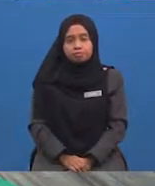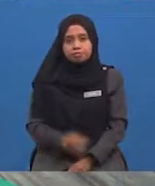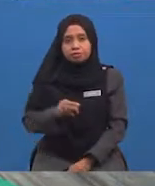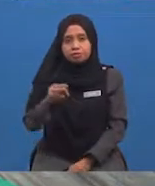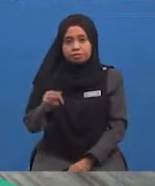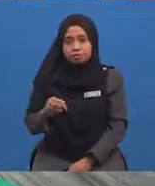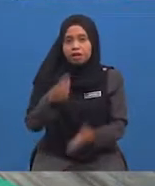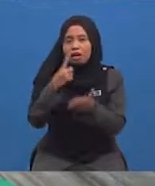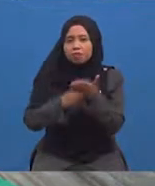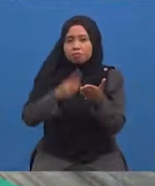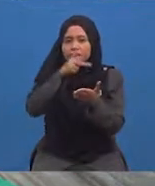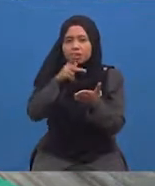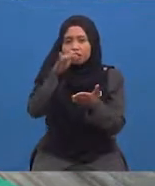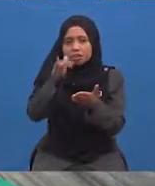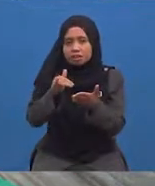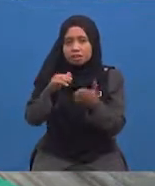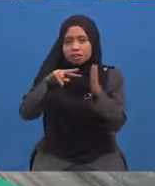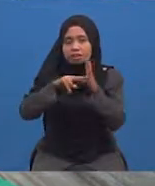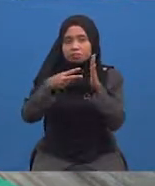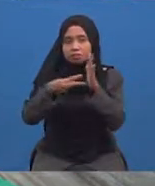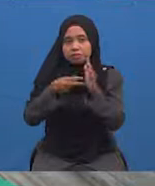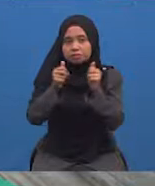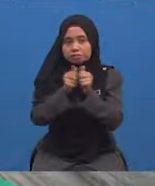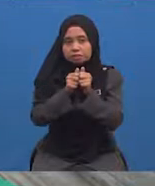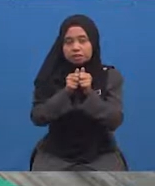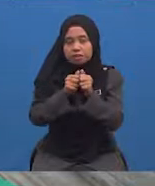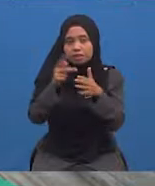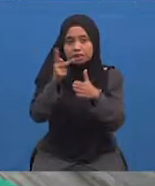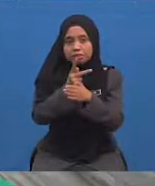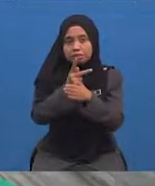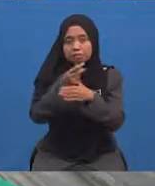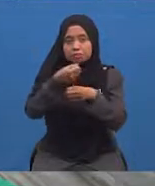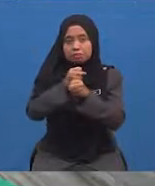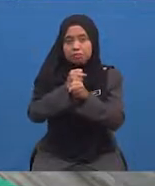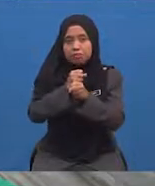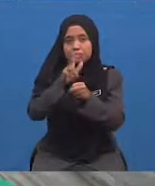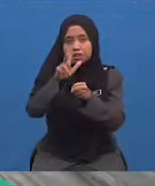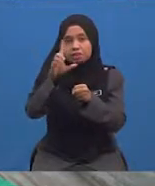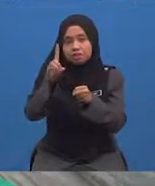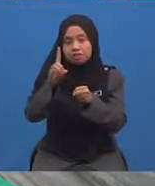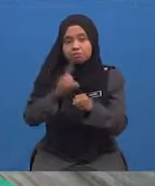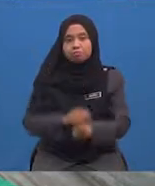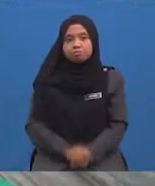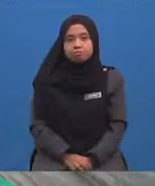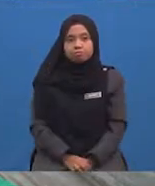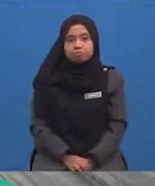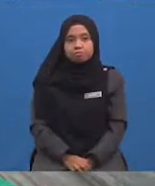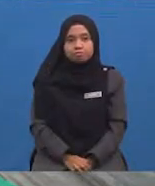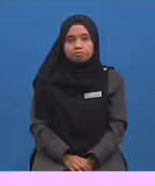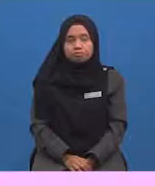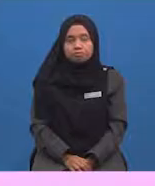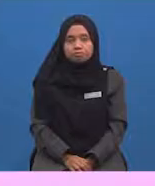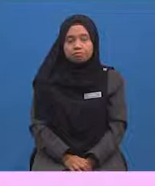Murid-murid, apakah yang dimaksudkan dengan isi padu bentuk 3 dimensi?